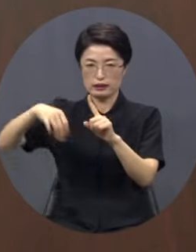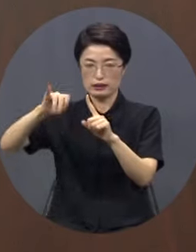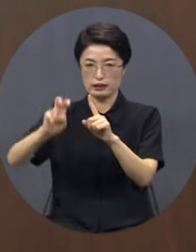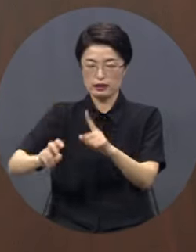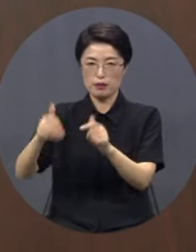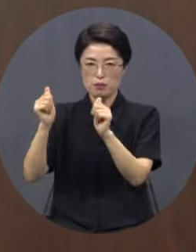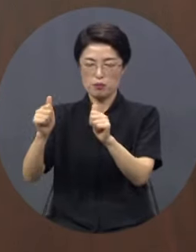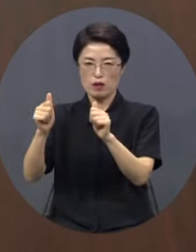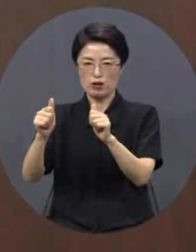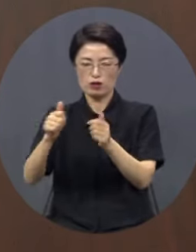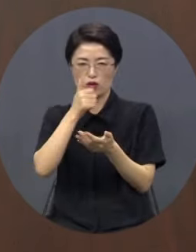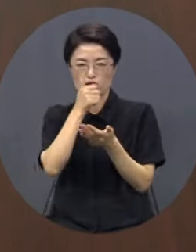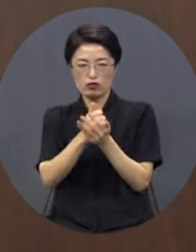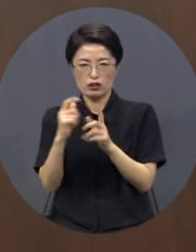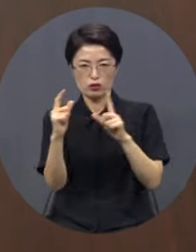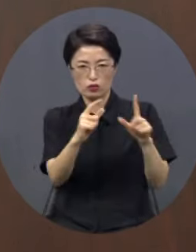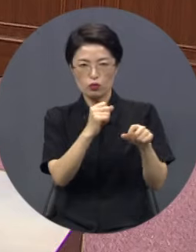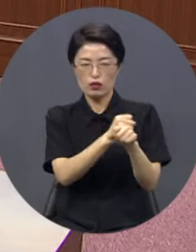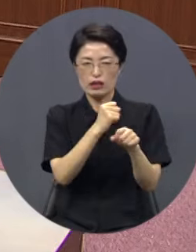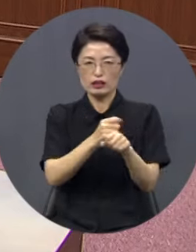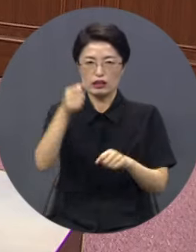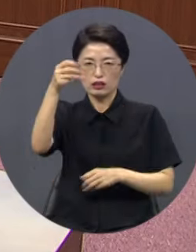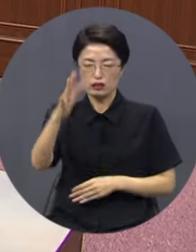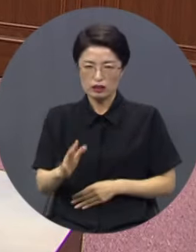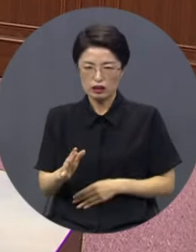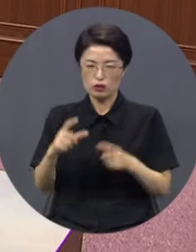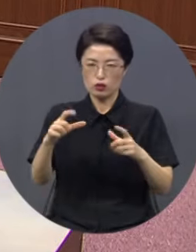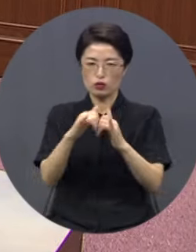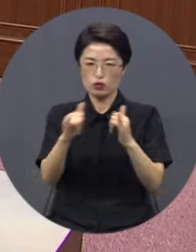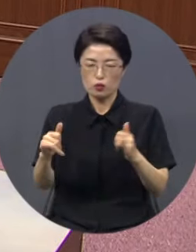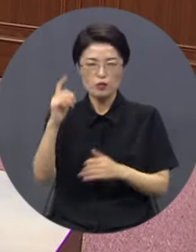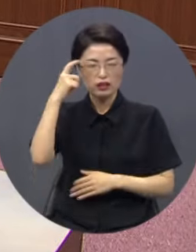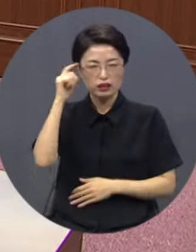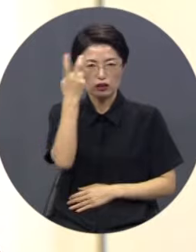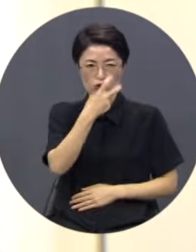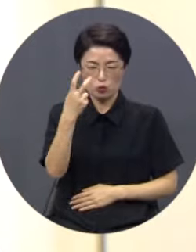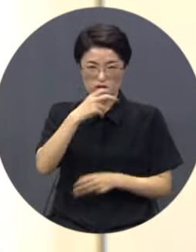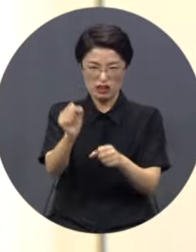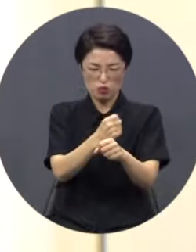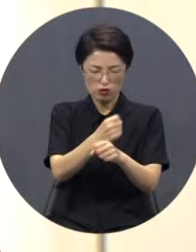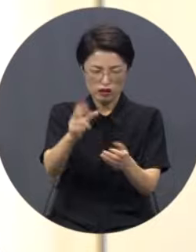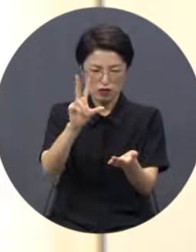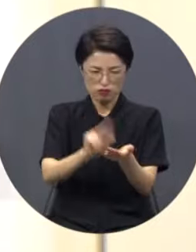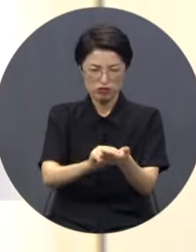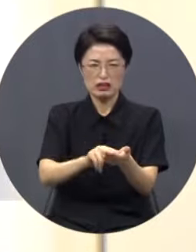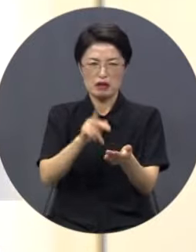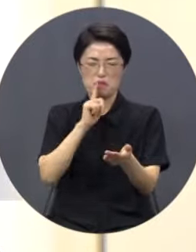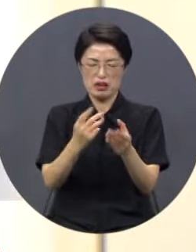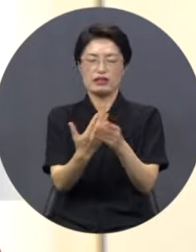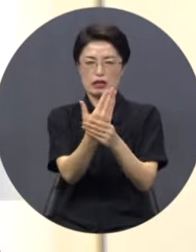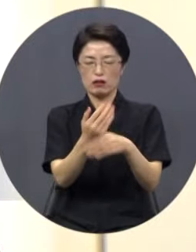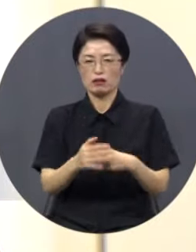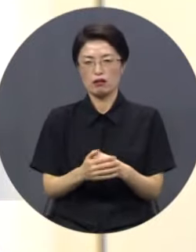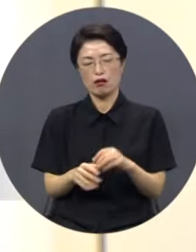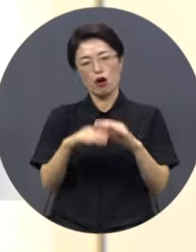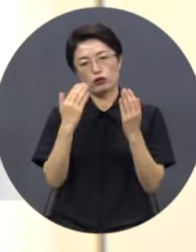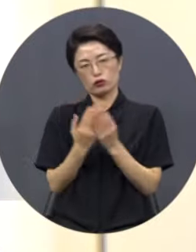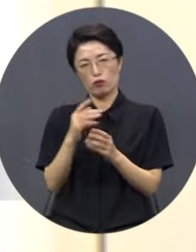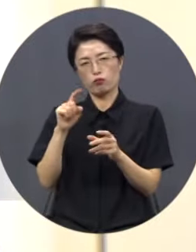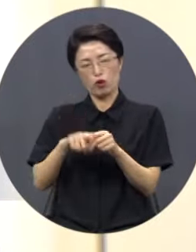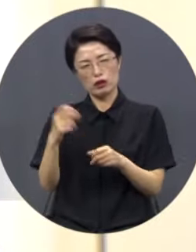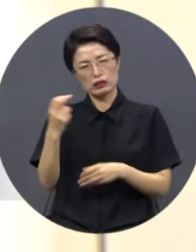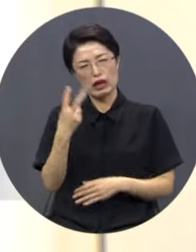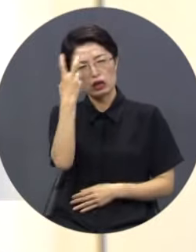선고된 카지노 도민 의견 조사 조작 문제가 또다시 제기됐습니다 전반적으로 재조사를 해야 되지